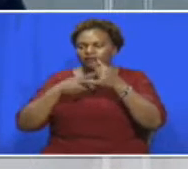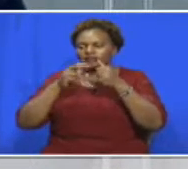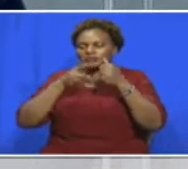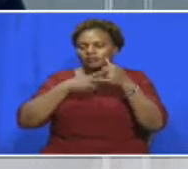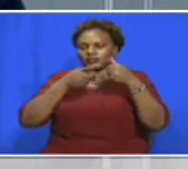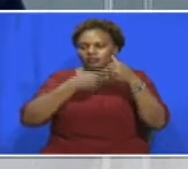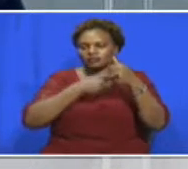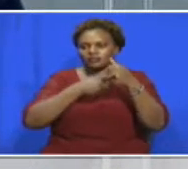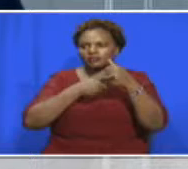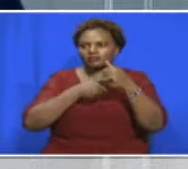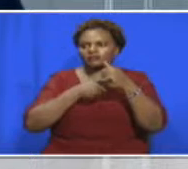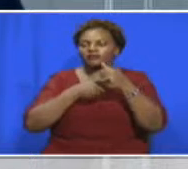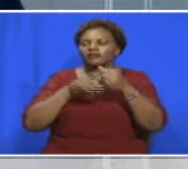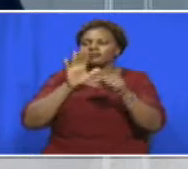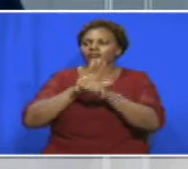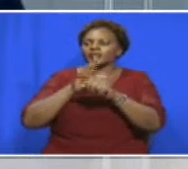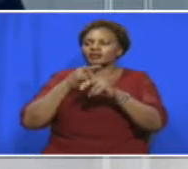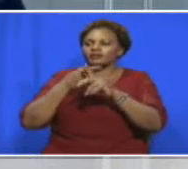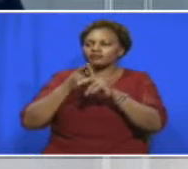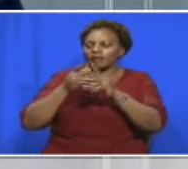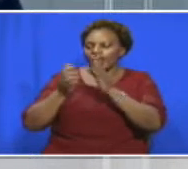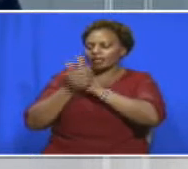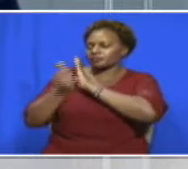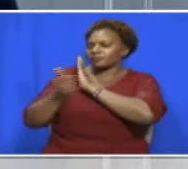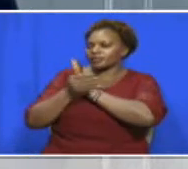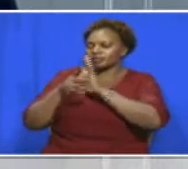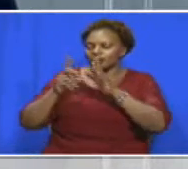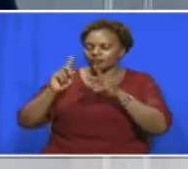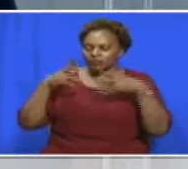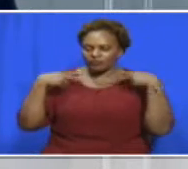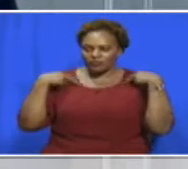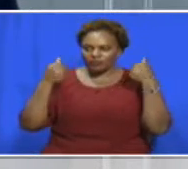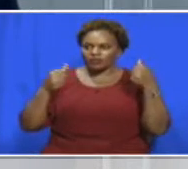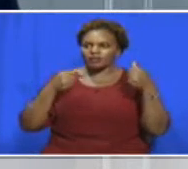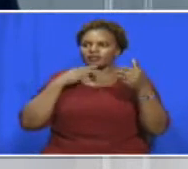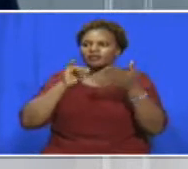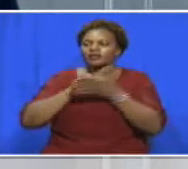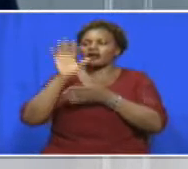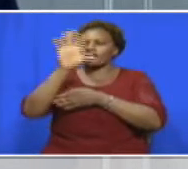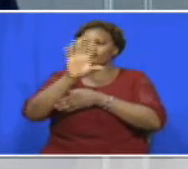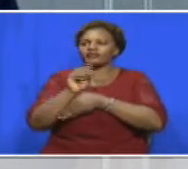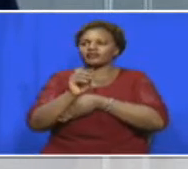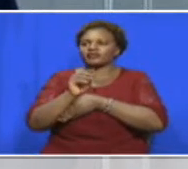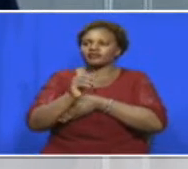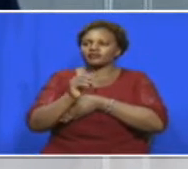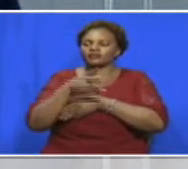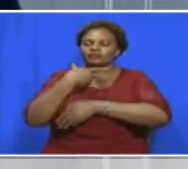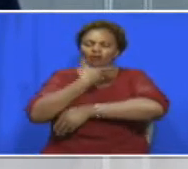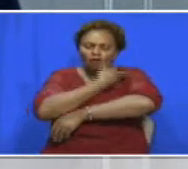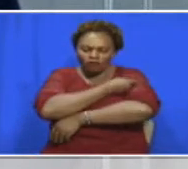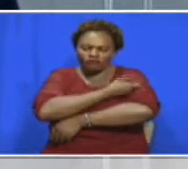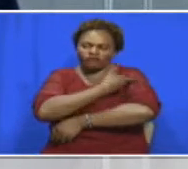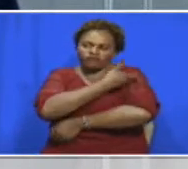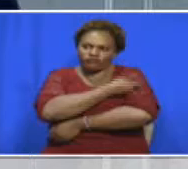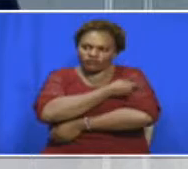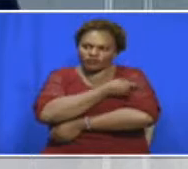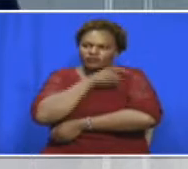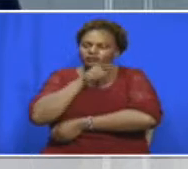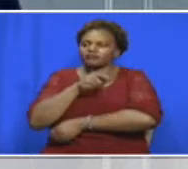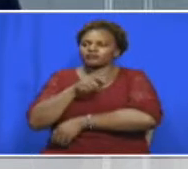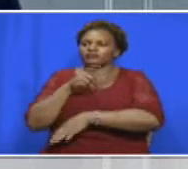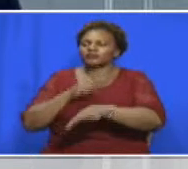2,943,979. Kwengineko, wataalamu wa masuala ya afya sasa wametoa wito kwa mataifa ya Afrika kuimarisha utoaji wa chanjo. Pia mataifa